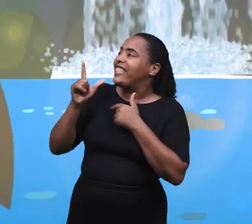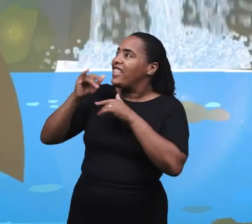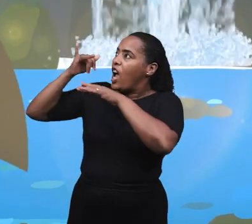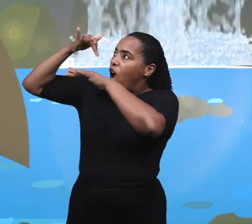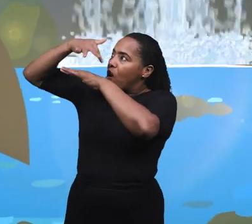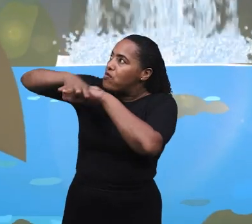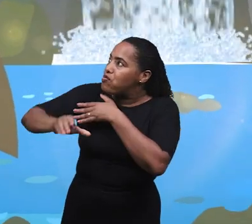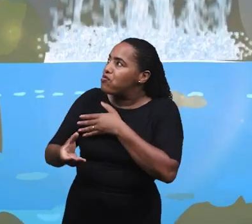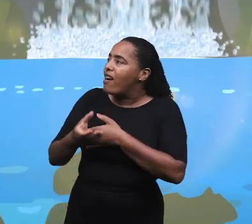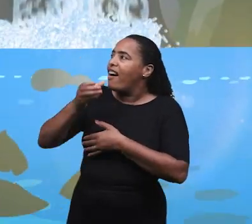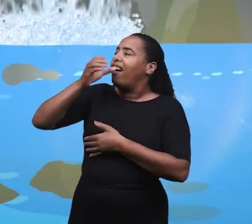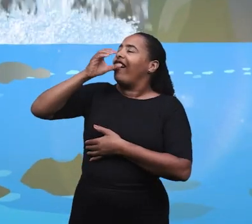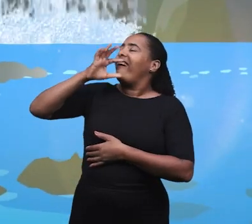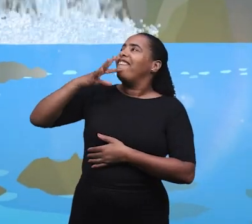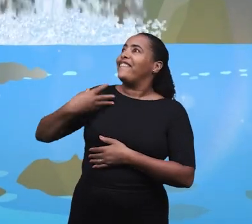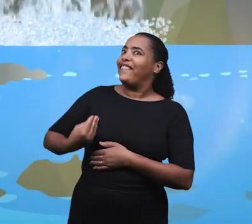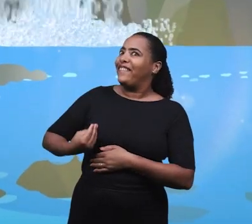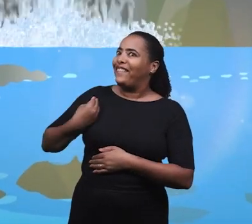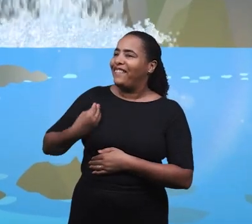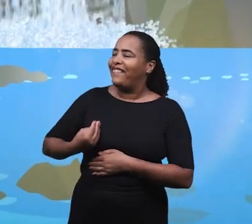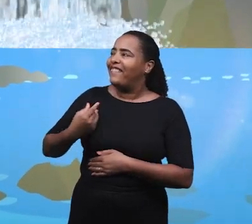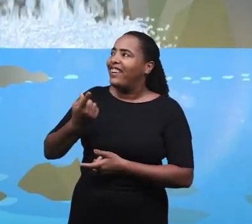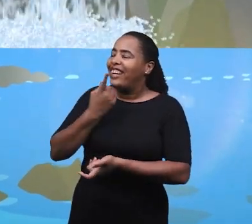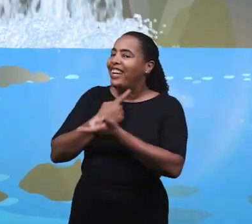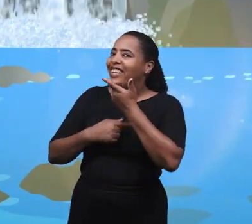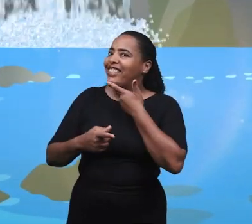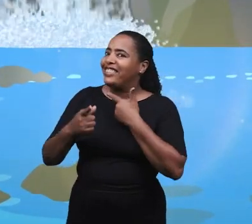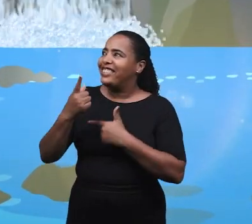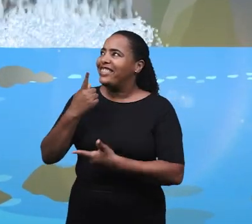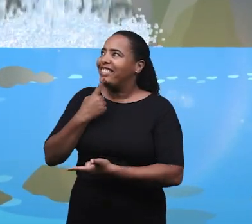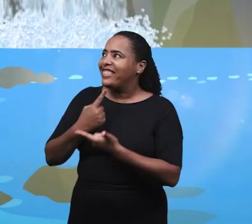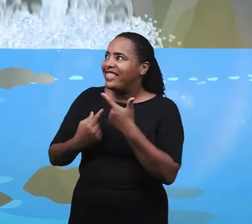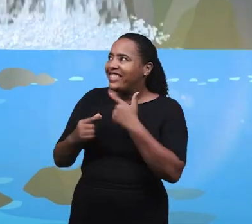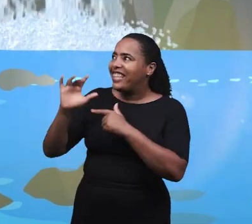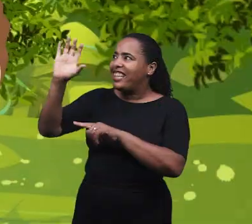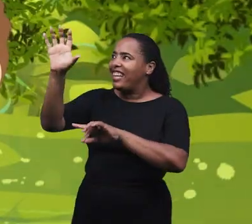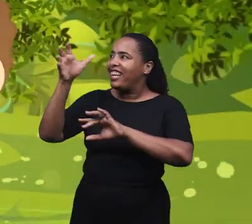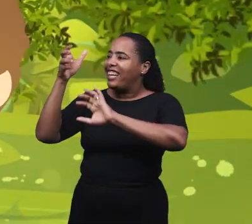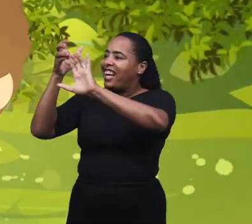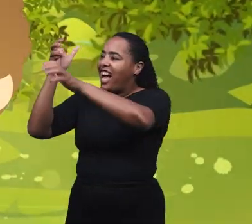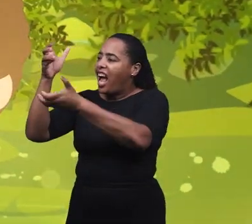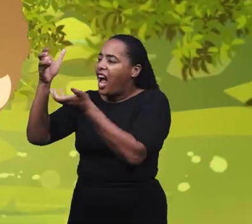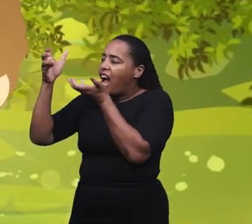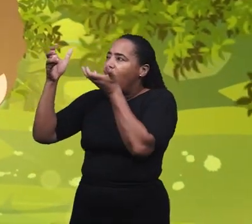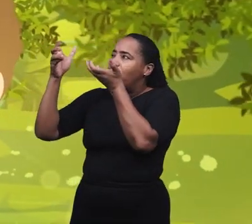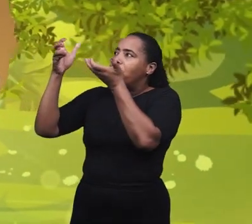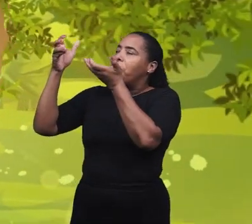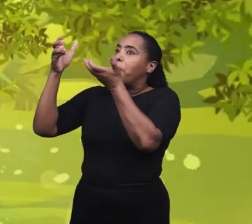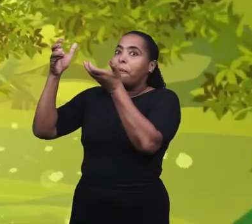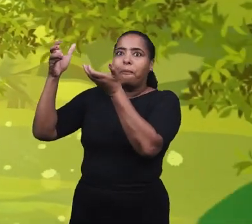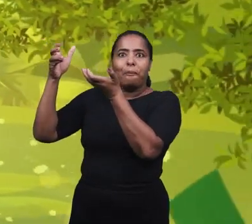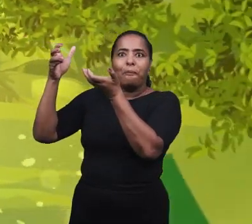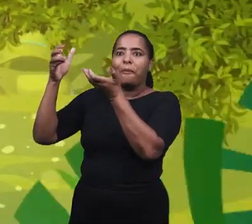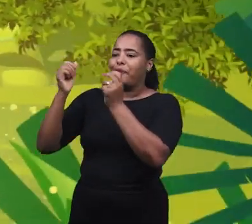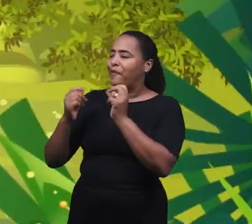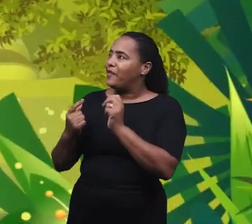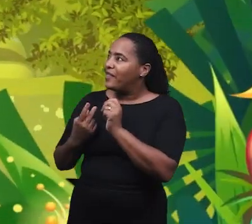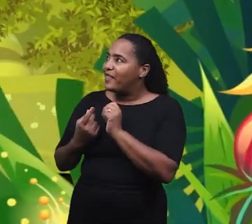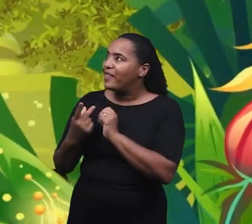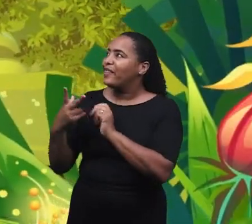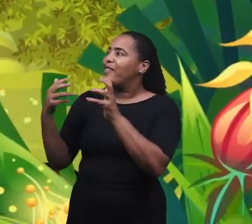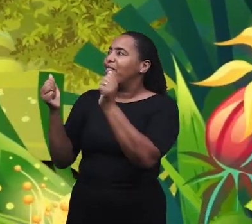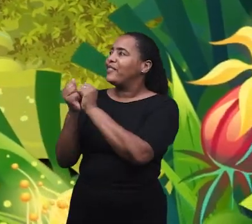da água da vida. Quero comer da árvore da vida. Com